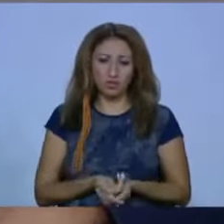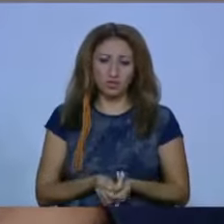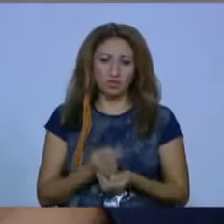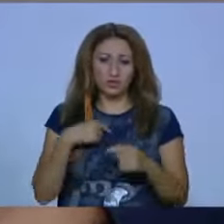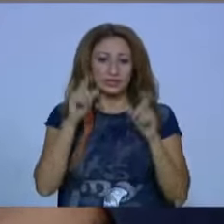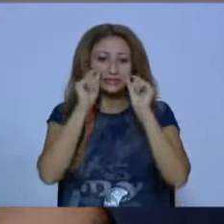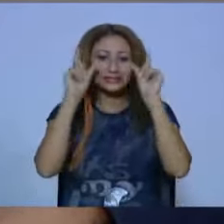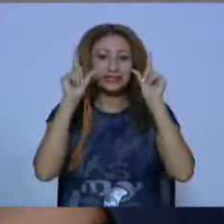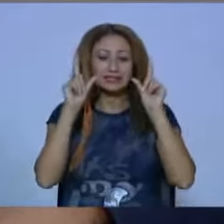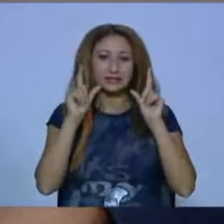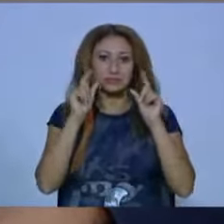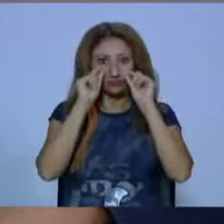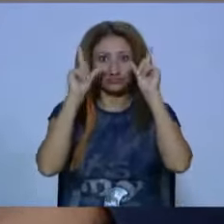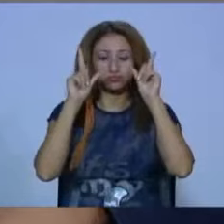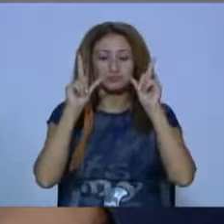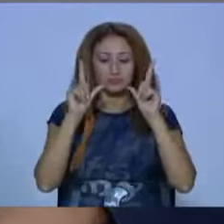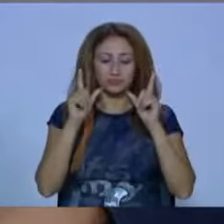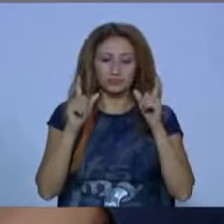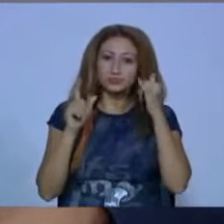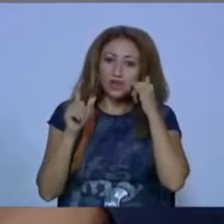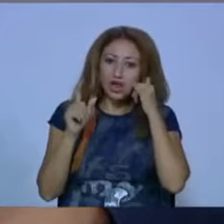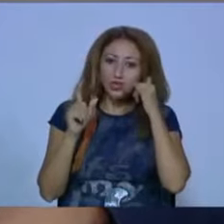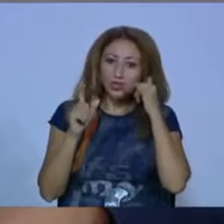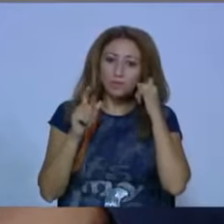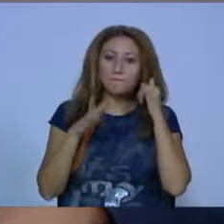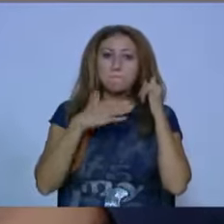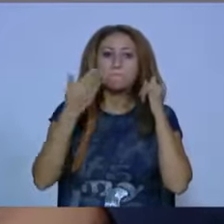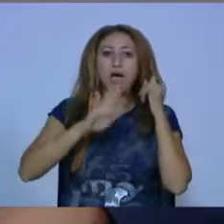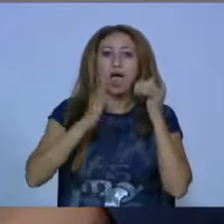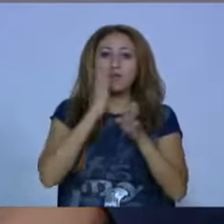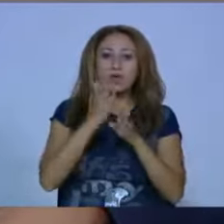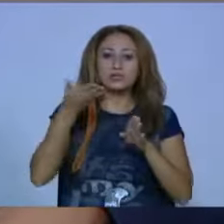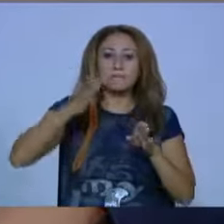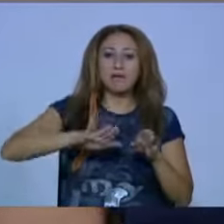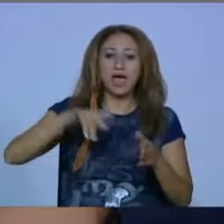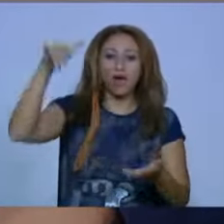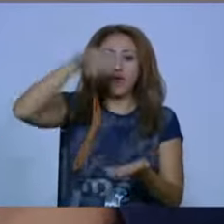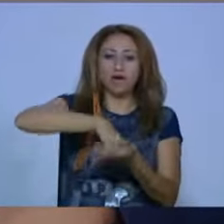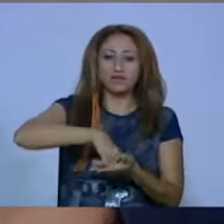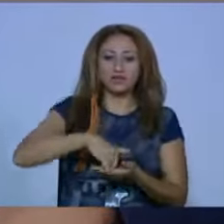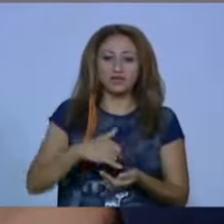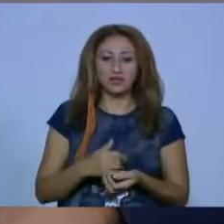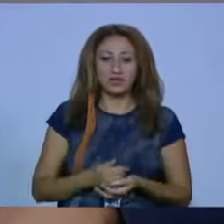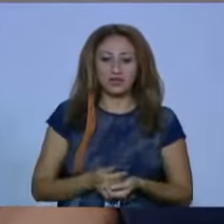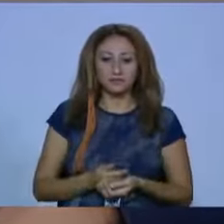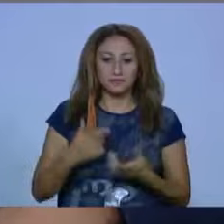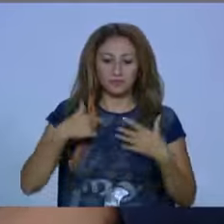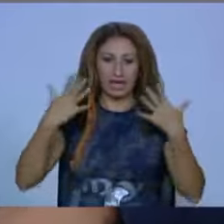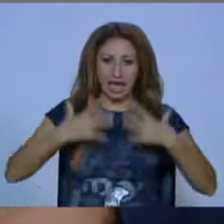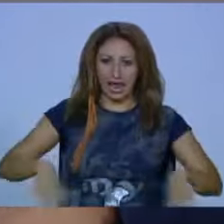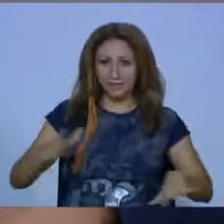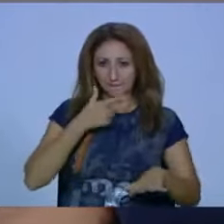فصحيت فاشرف قال لي جمله واحده علاء والدين مات وراح قبل السكه. انا بلبس جلابيه